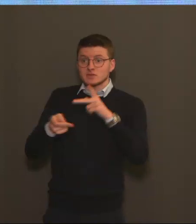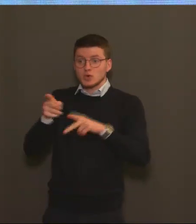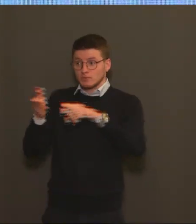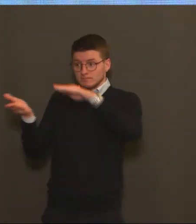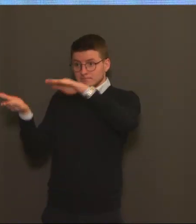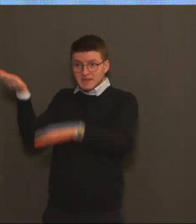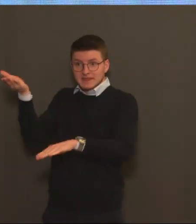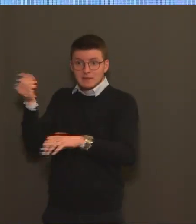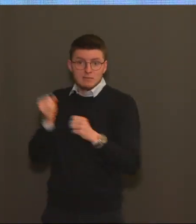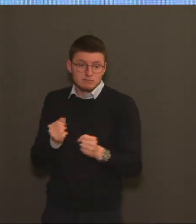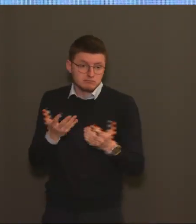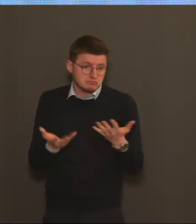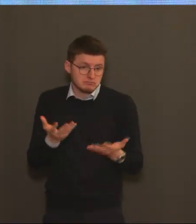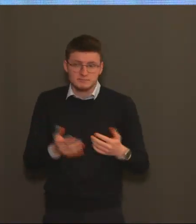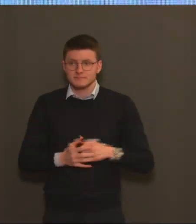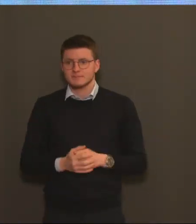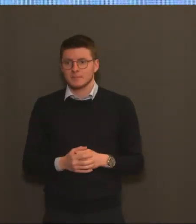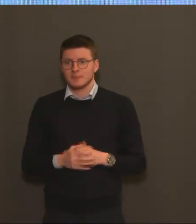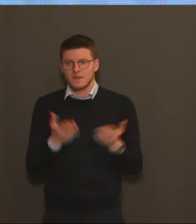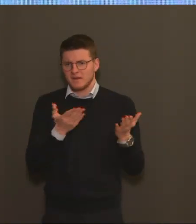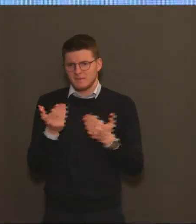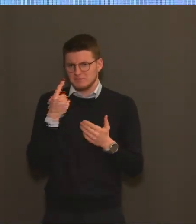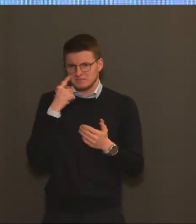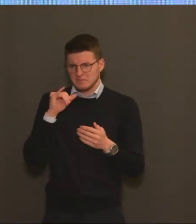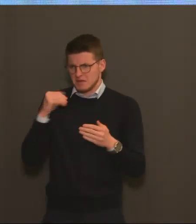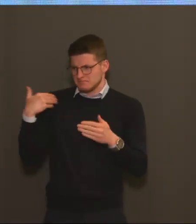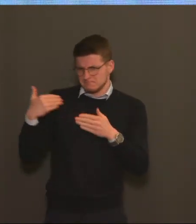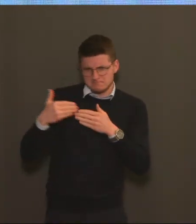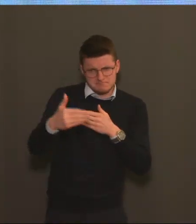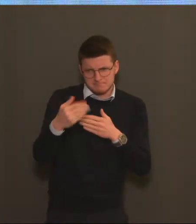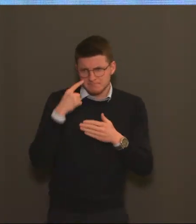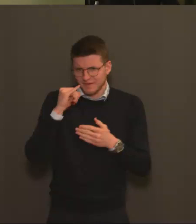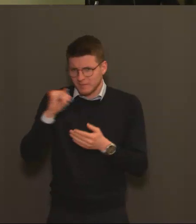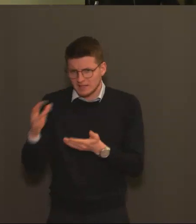data die in de komende weken gaan komen.